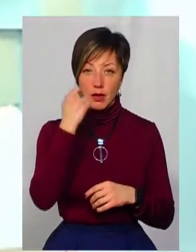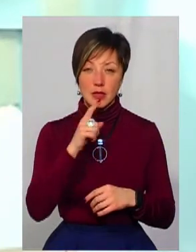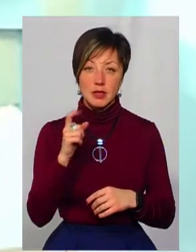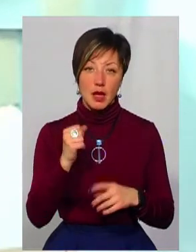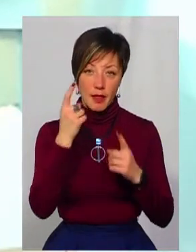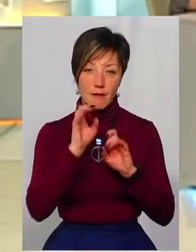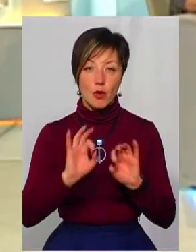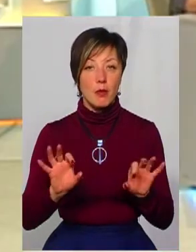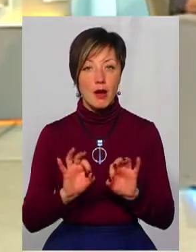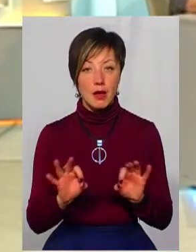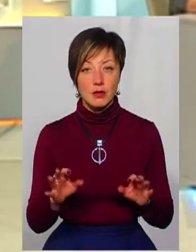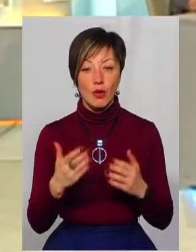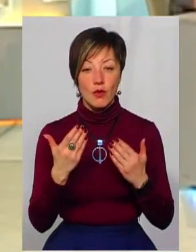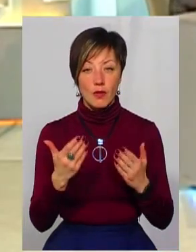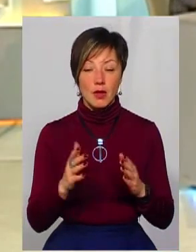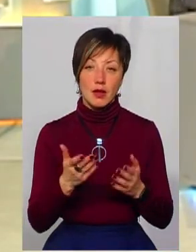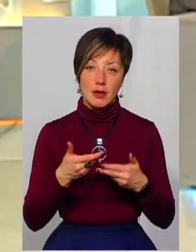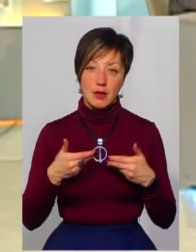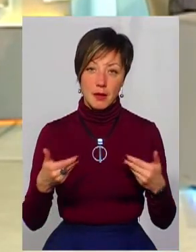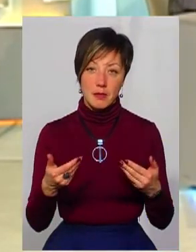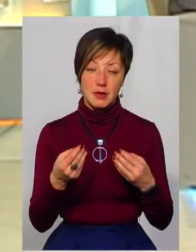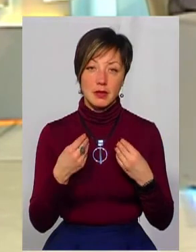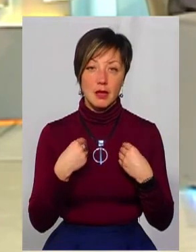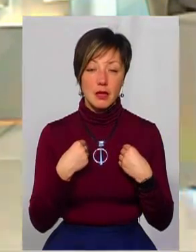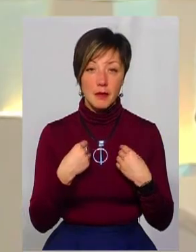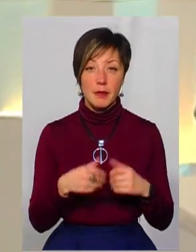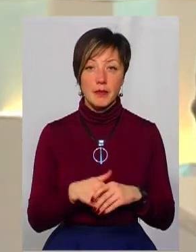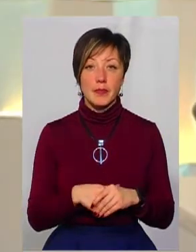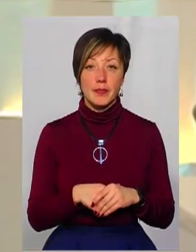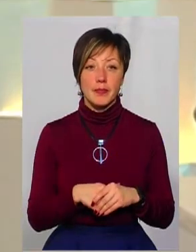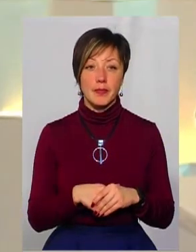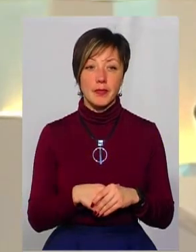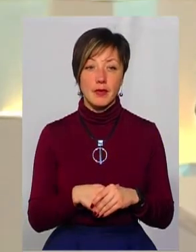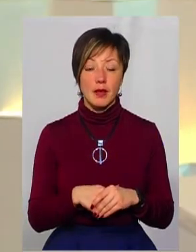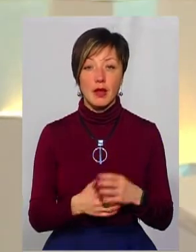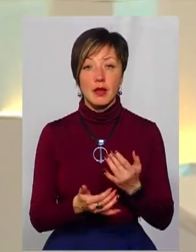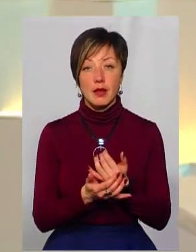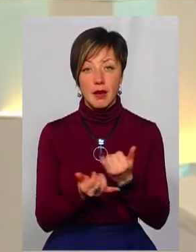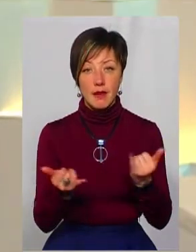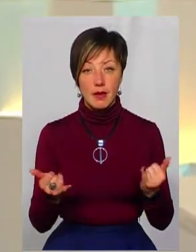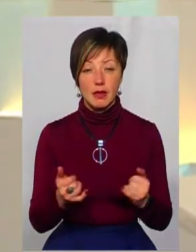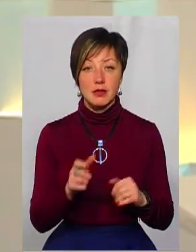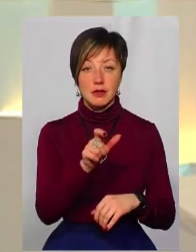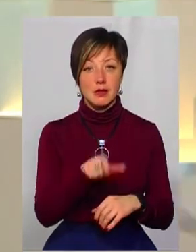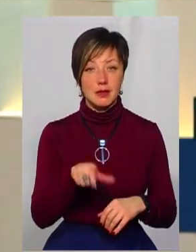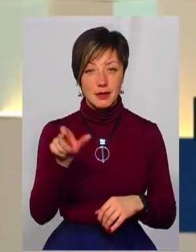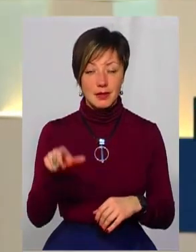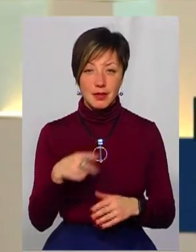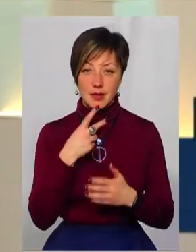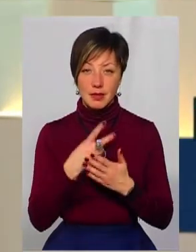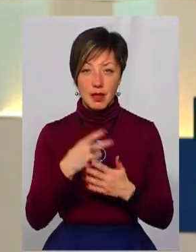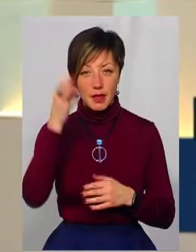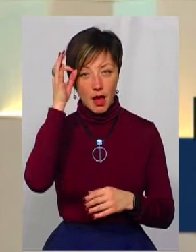за інформацію, яку ви нам надали. А для вас, шановні глядачі,